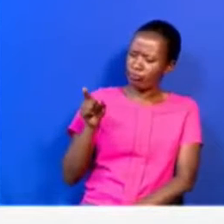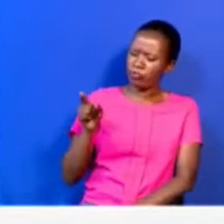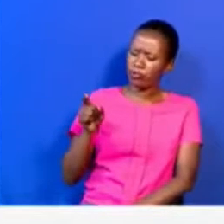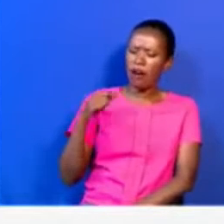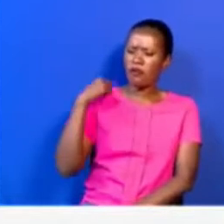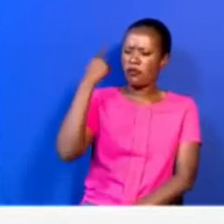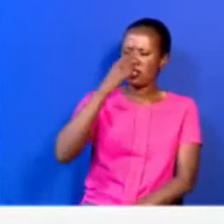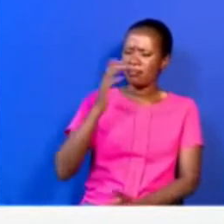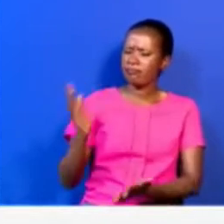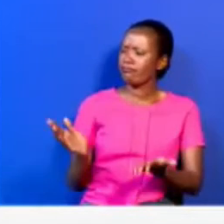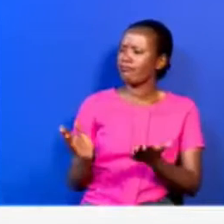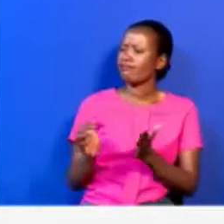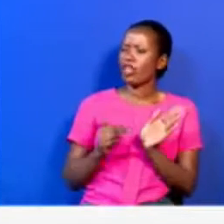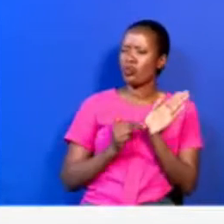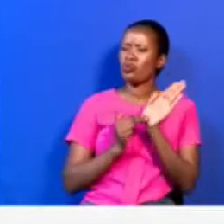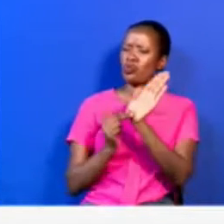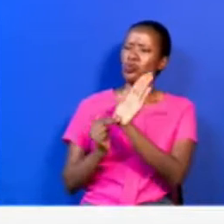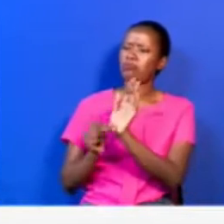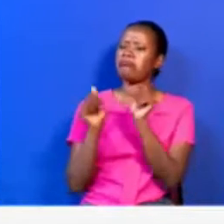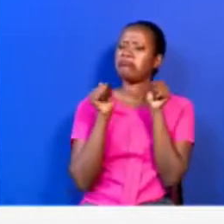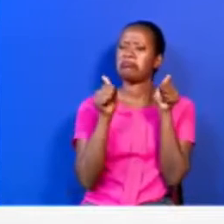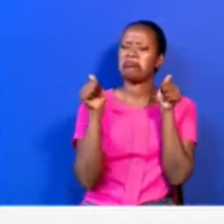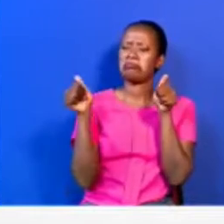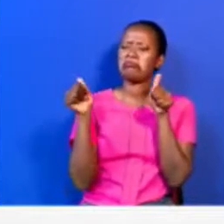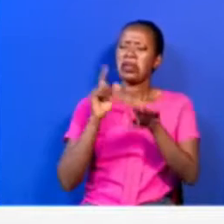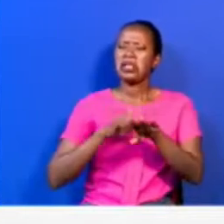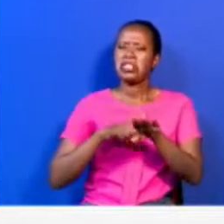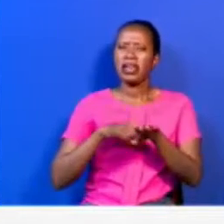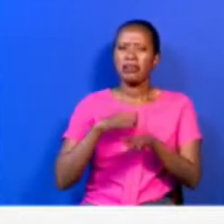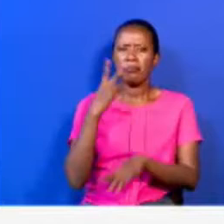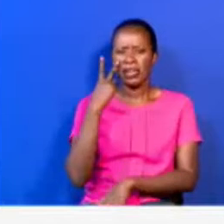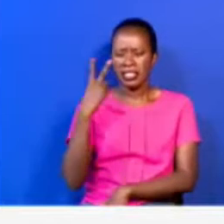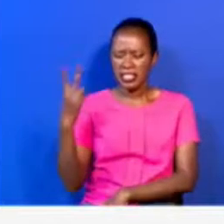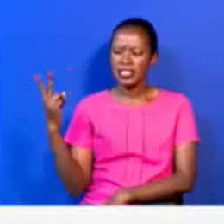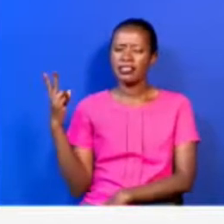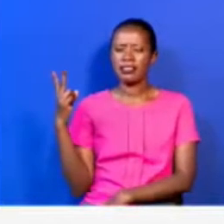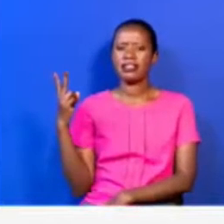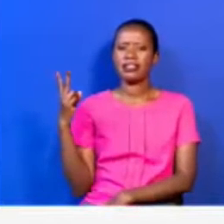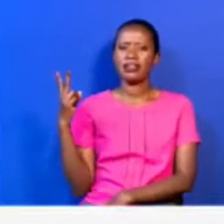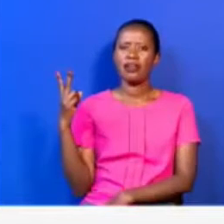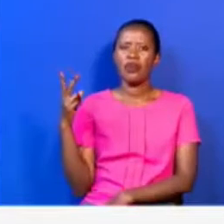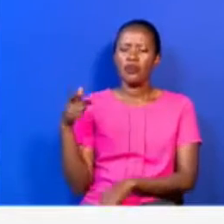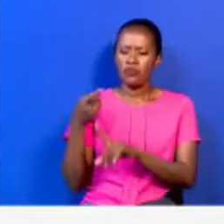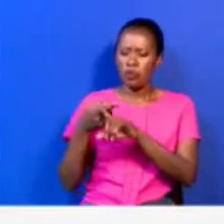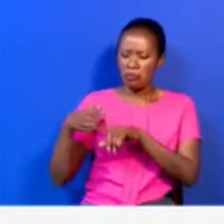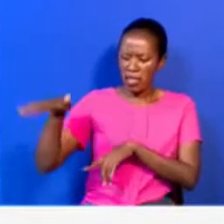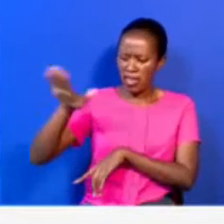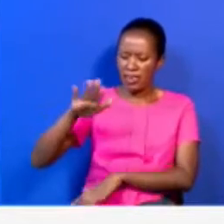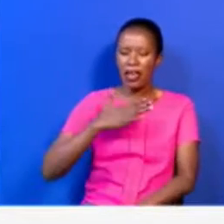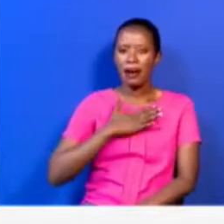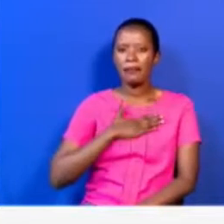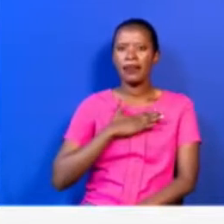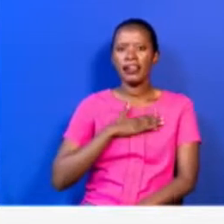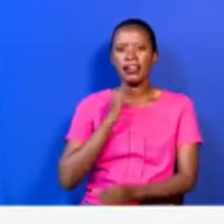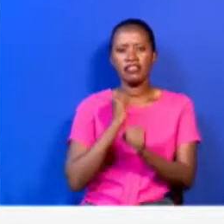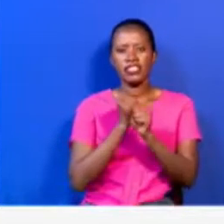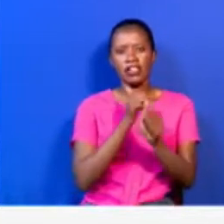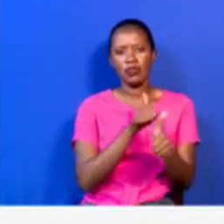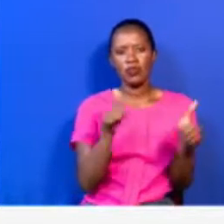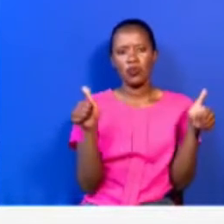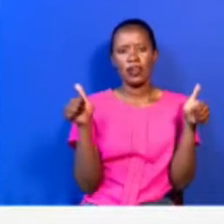up in front of everybody, nikiona kuwa ametoka katika eneo bunge langu na ameweza kufanya